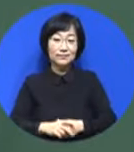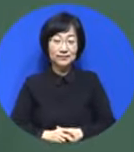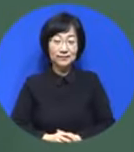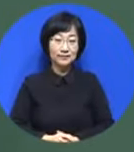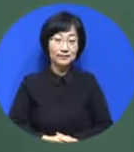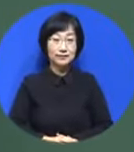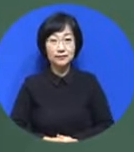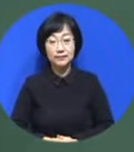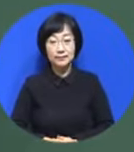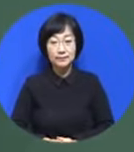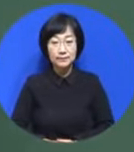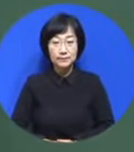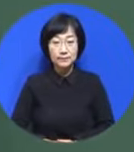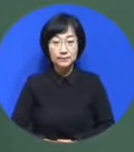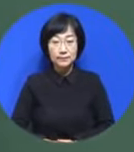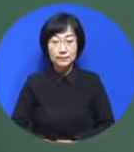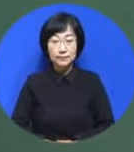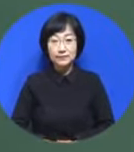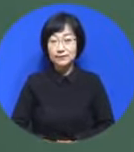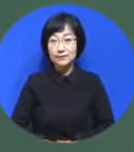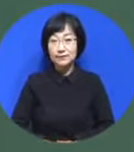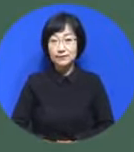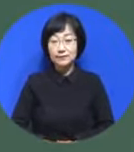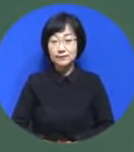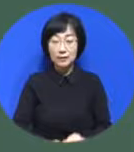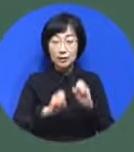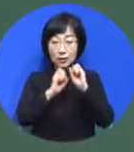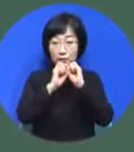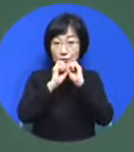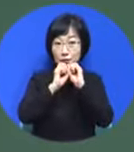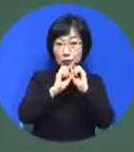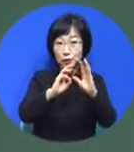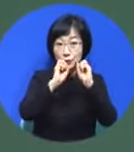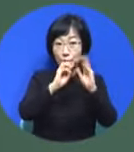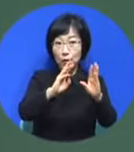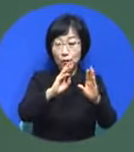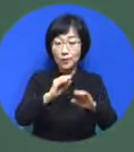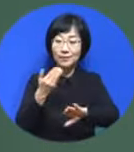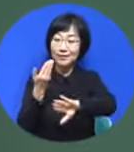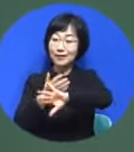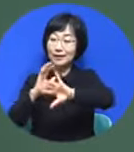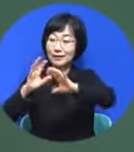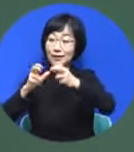this. 전도 선교를 깨닫지 못하니까